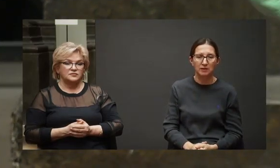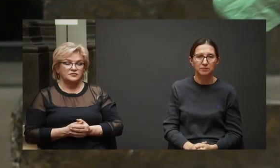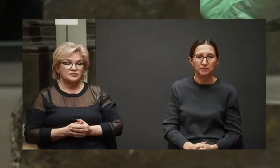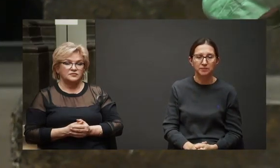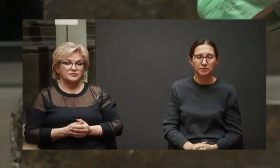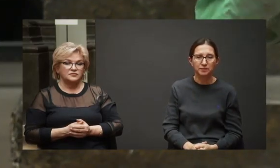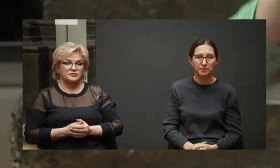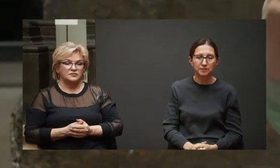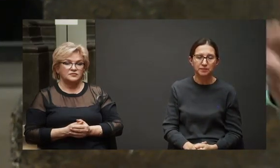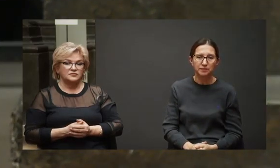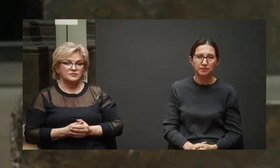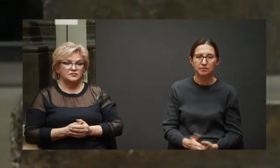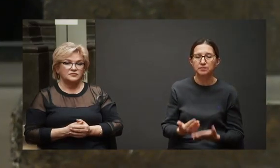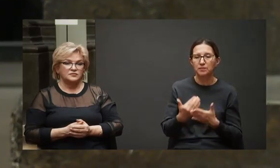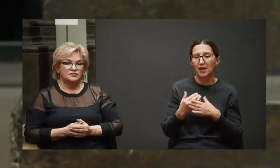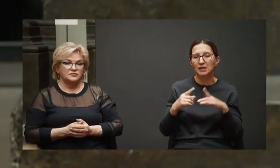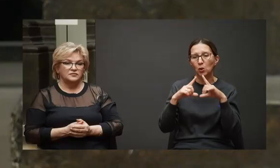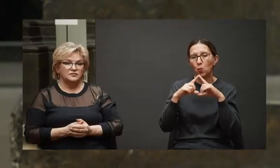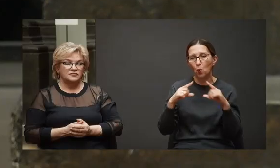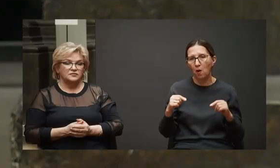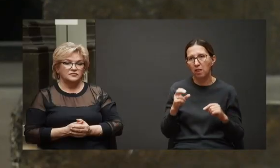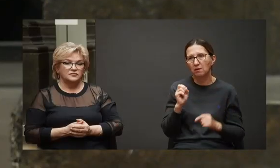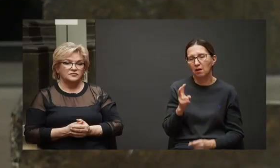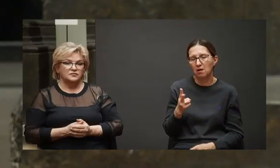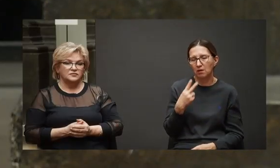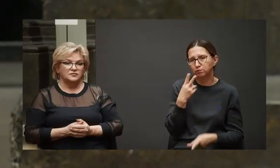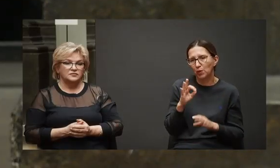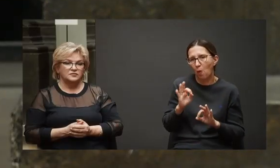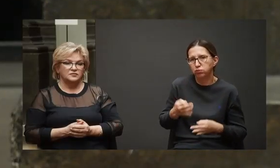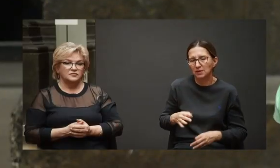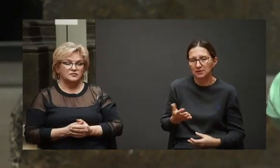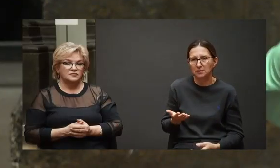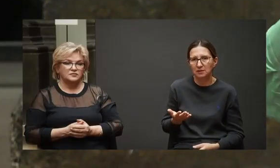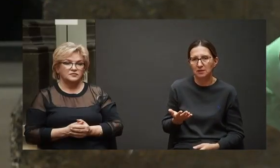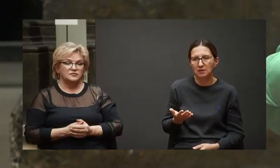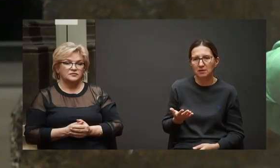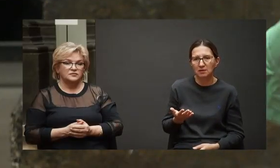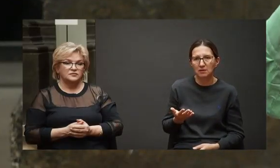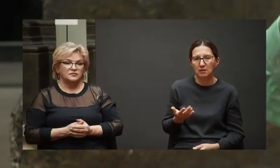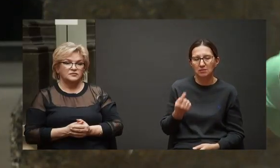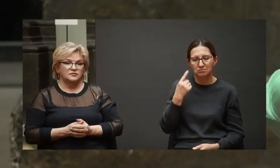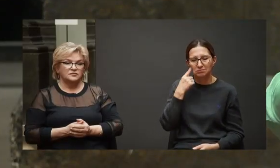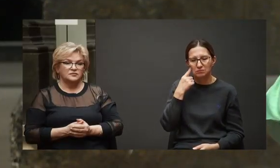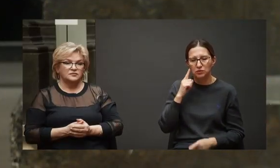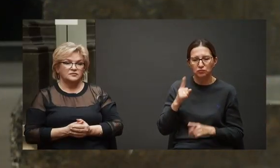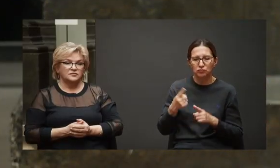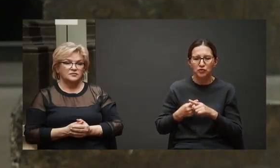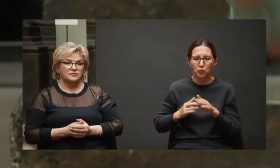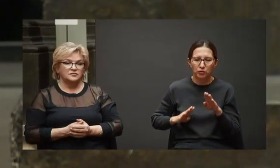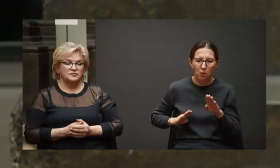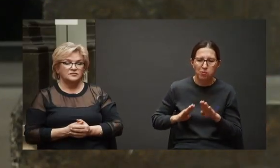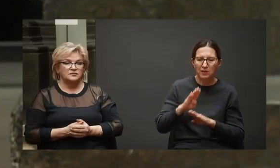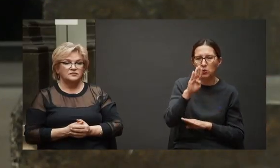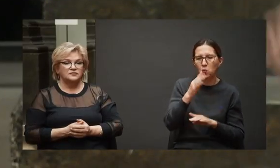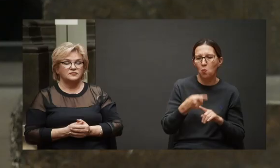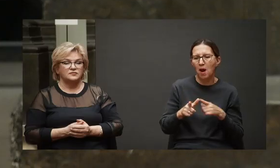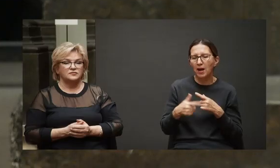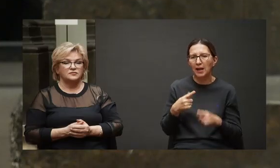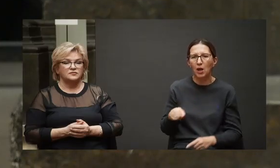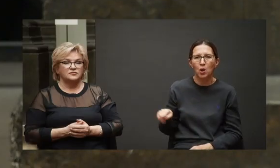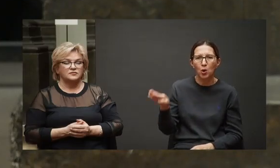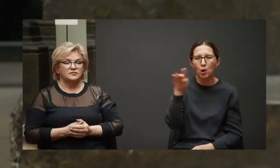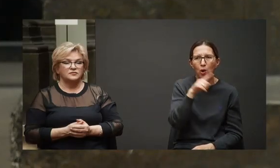Да, там, треугольник как образ подъема, восхождения, чего угодно, или круг как